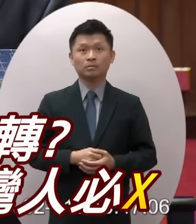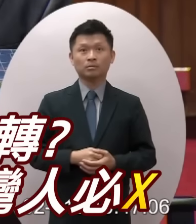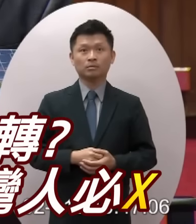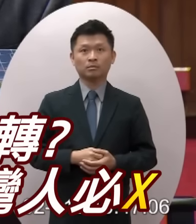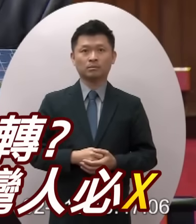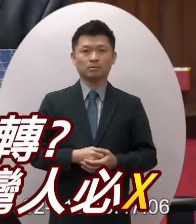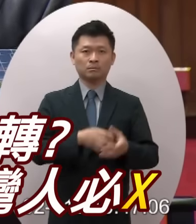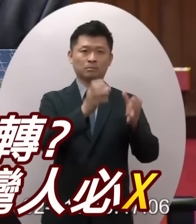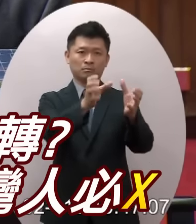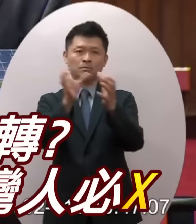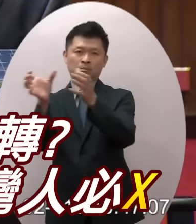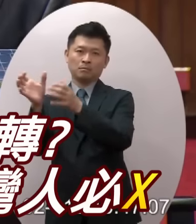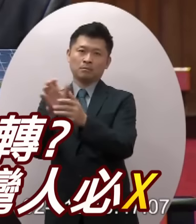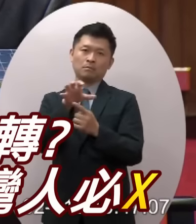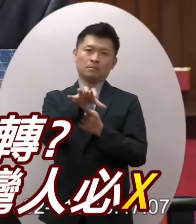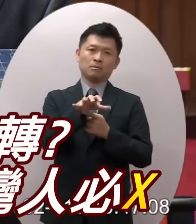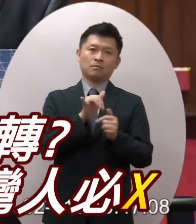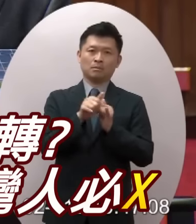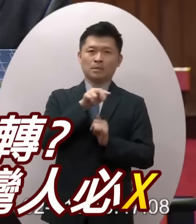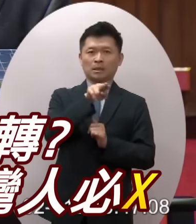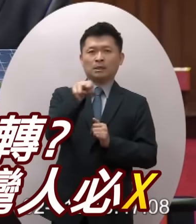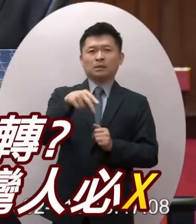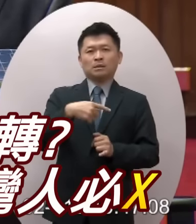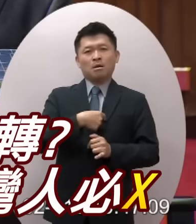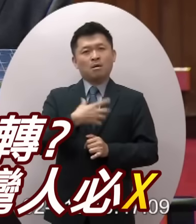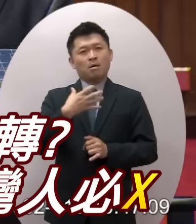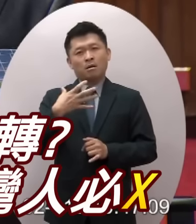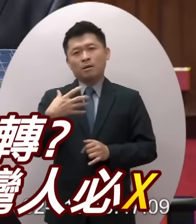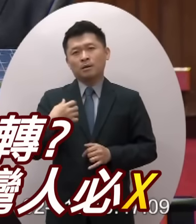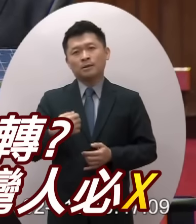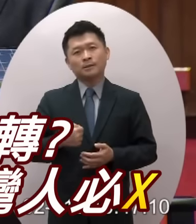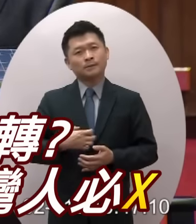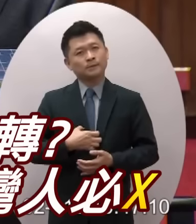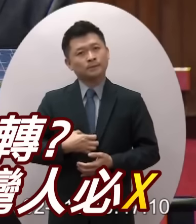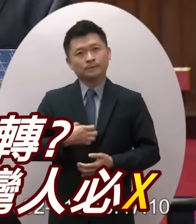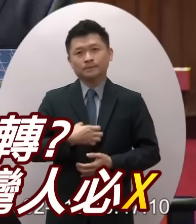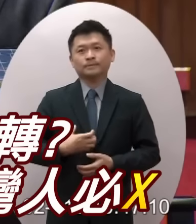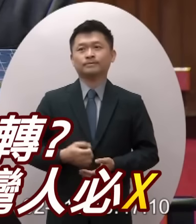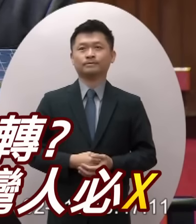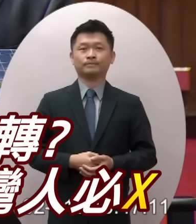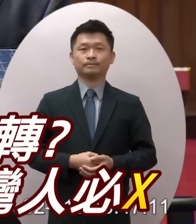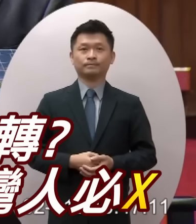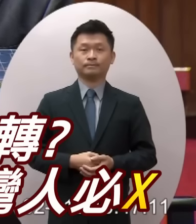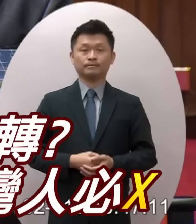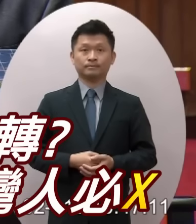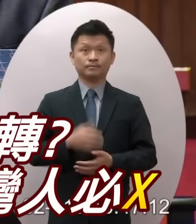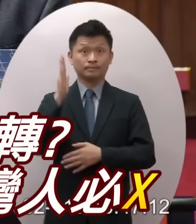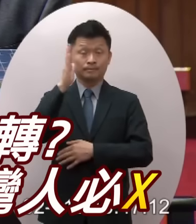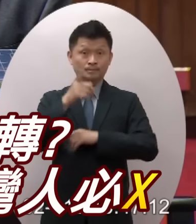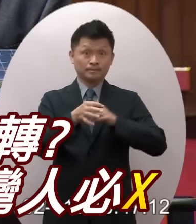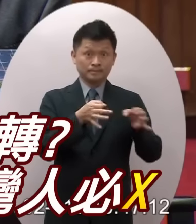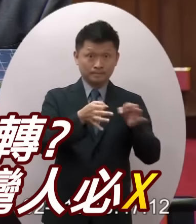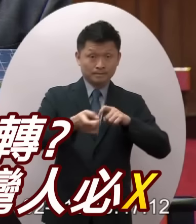创甲农民是要哭无目屎啦！哦，我甲你讲，即个勾结伫倒，